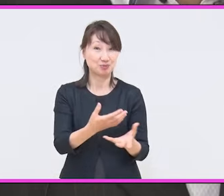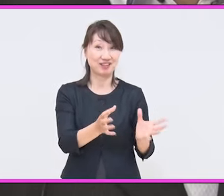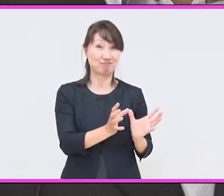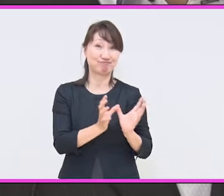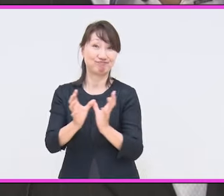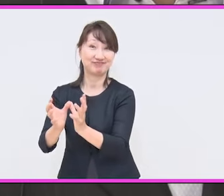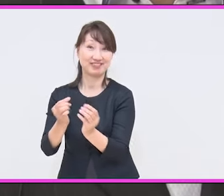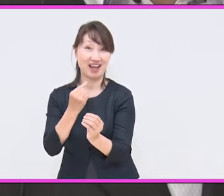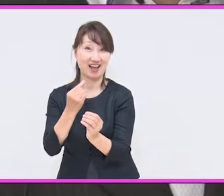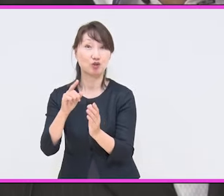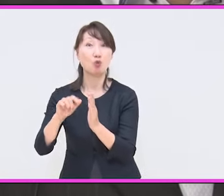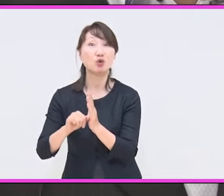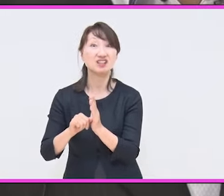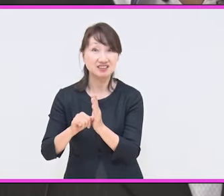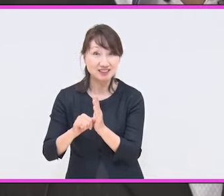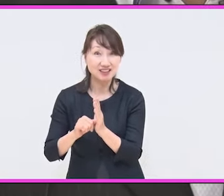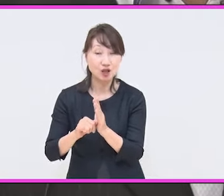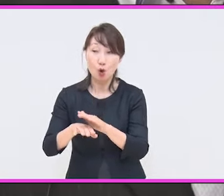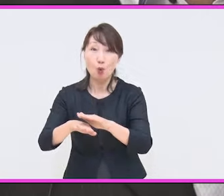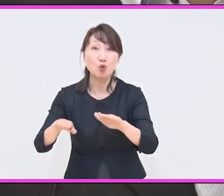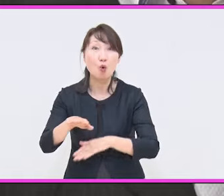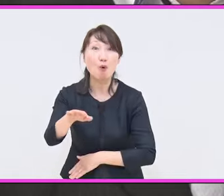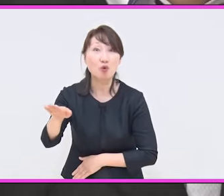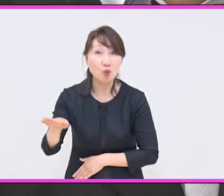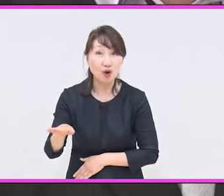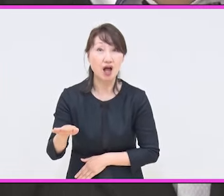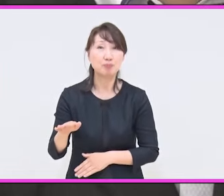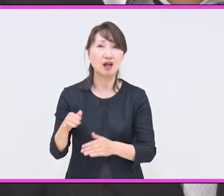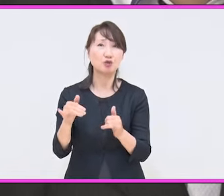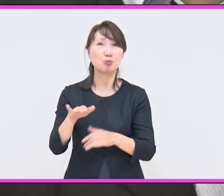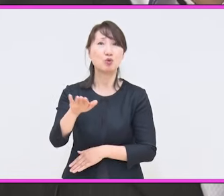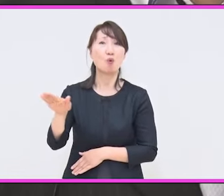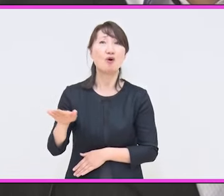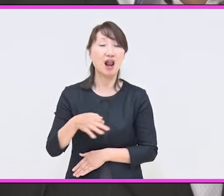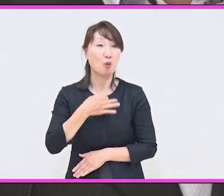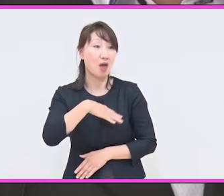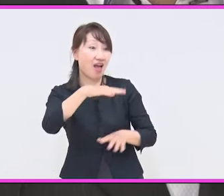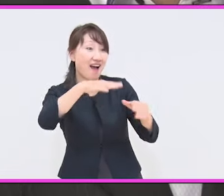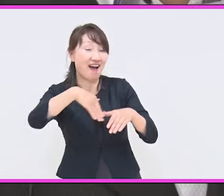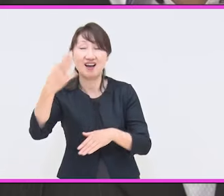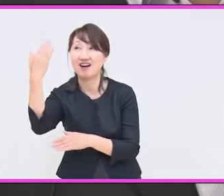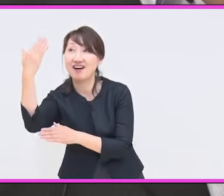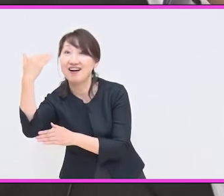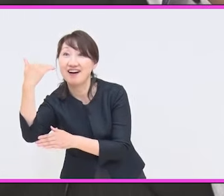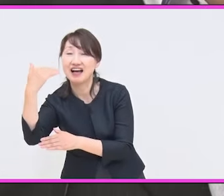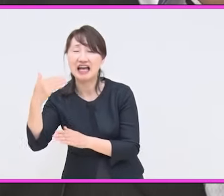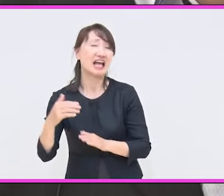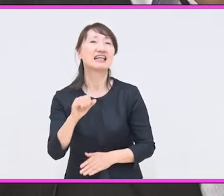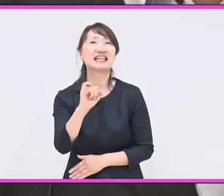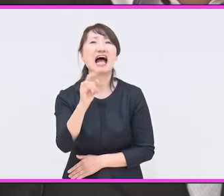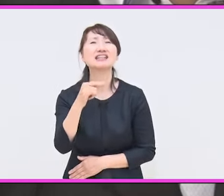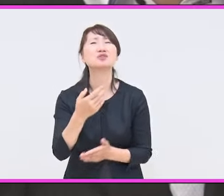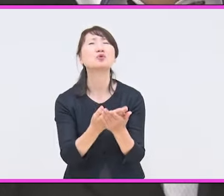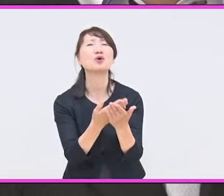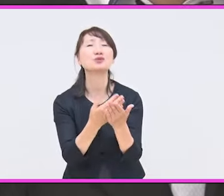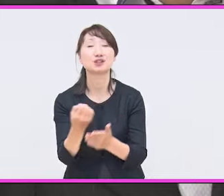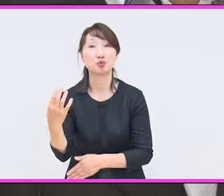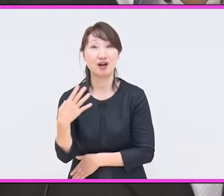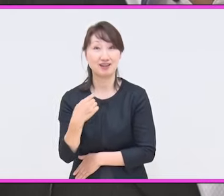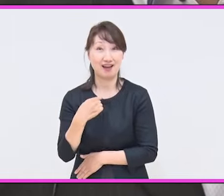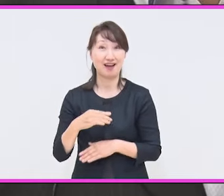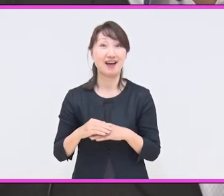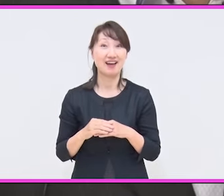けど、その時にやっぱりすごい子供とか街の人から声をかけられて、なんかサインくれとかっていう話もあって、なん